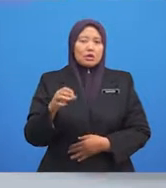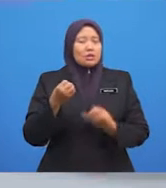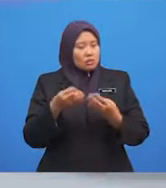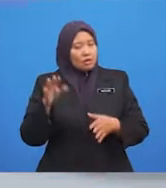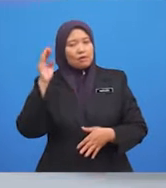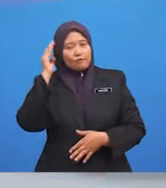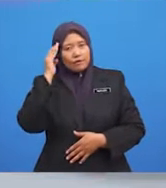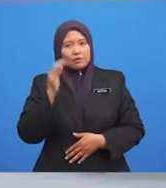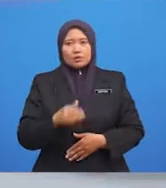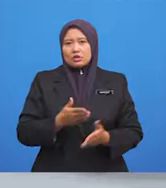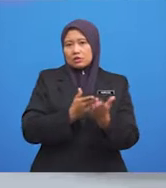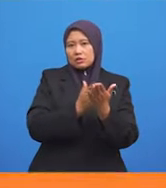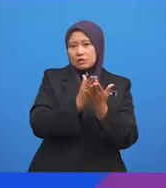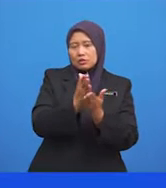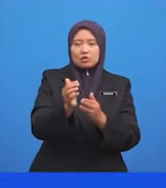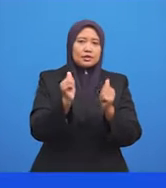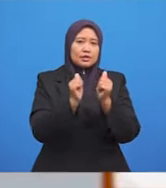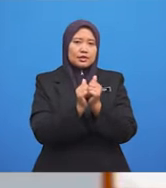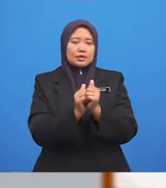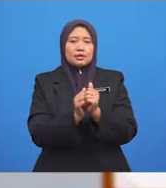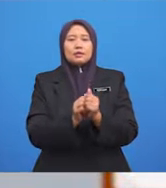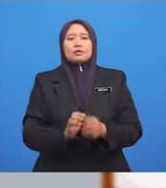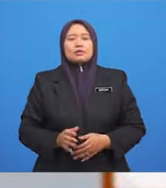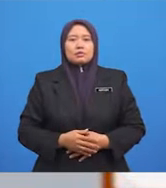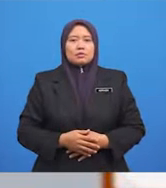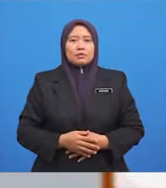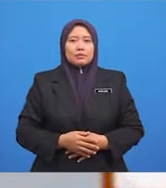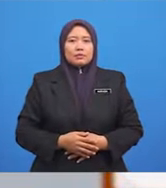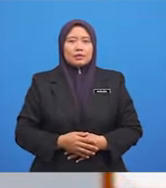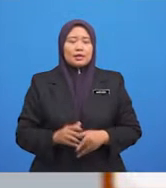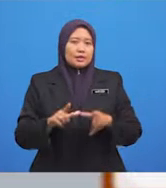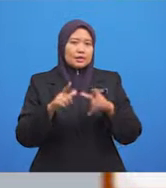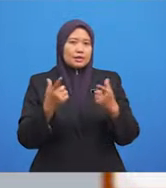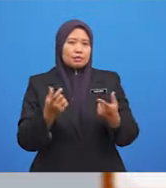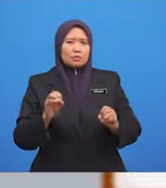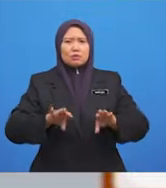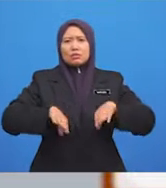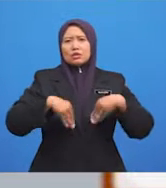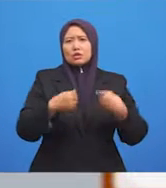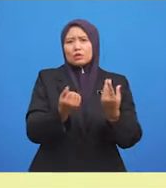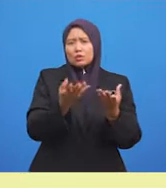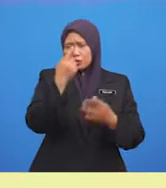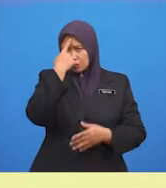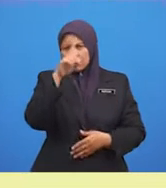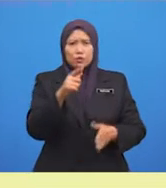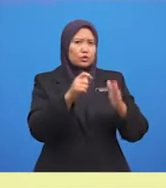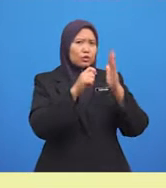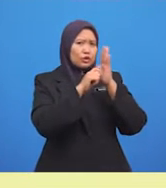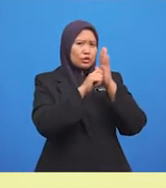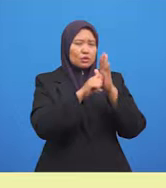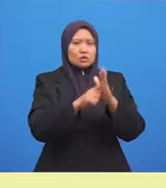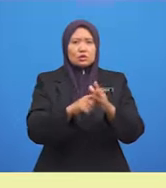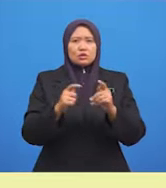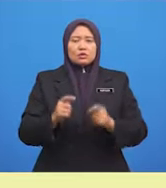faham berkenaan topik ini. Kita teruskan ke kemahiran yang lain.